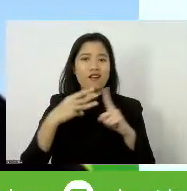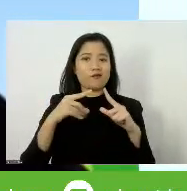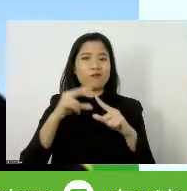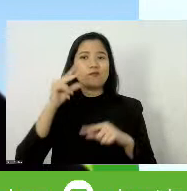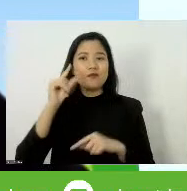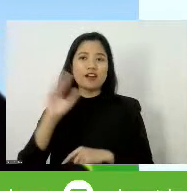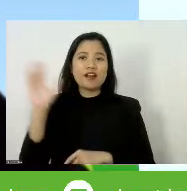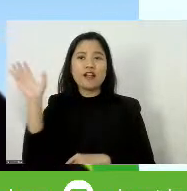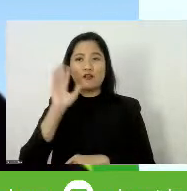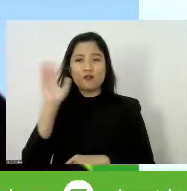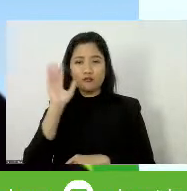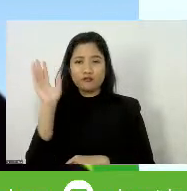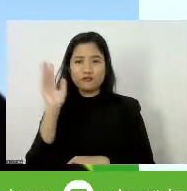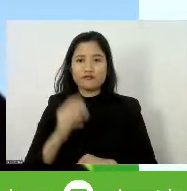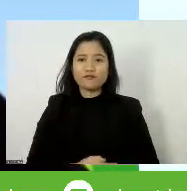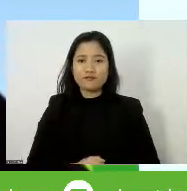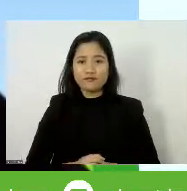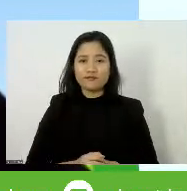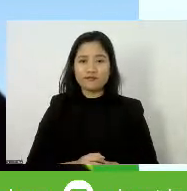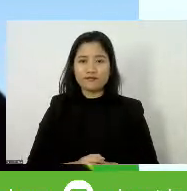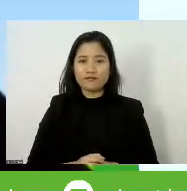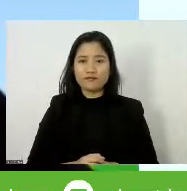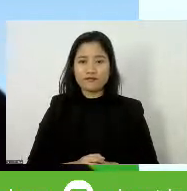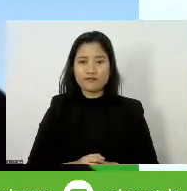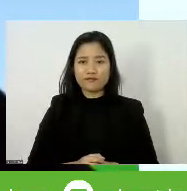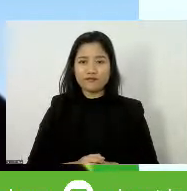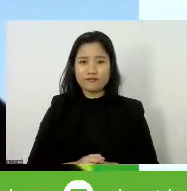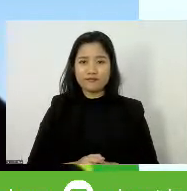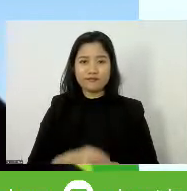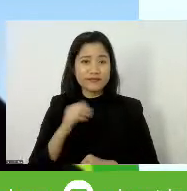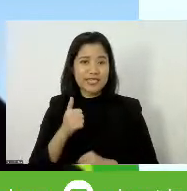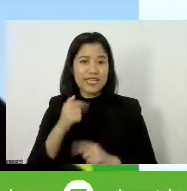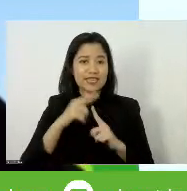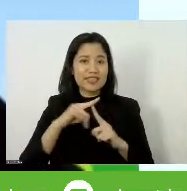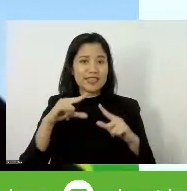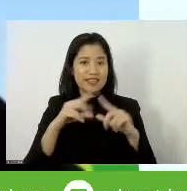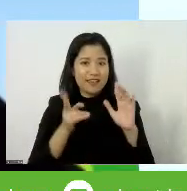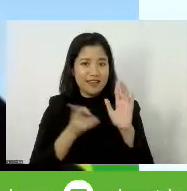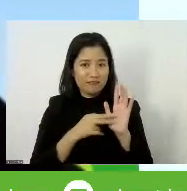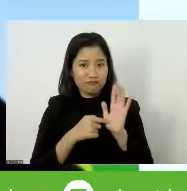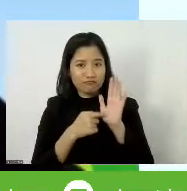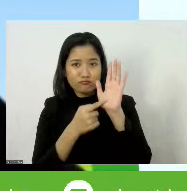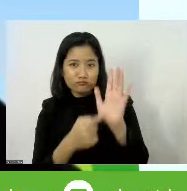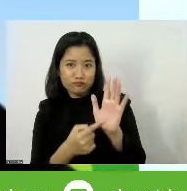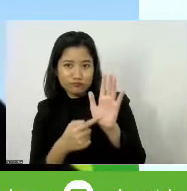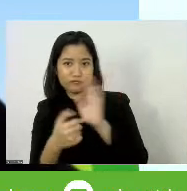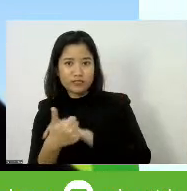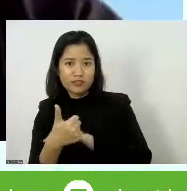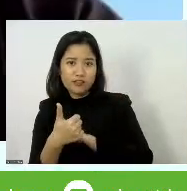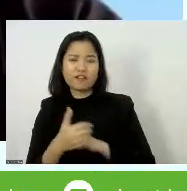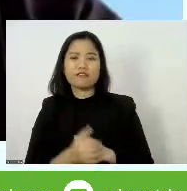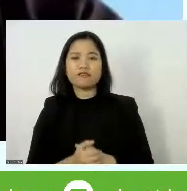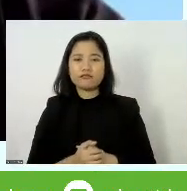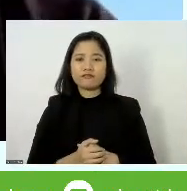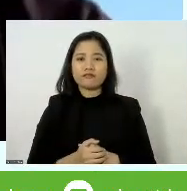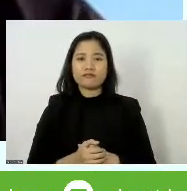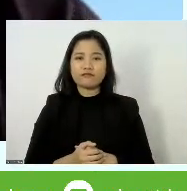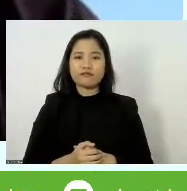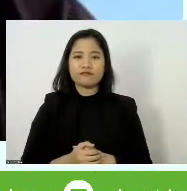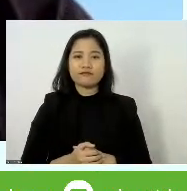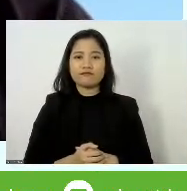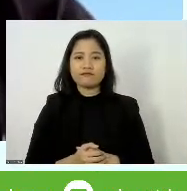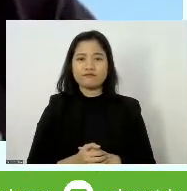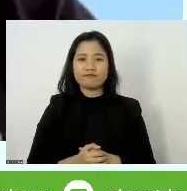latihan boleh ditampilkan kation emas ya Hai belum muncul Nah dia